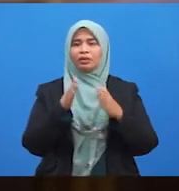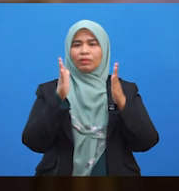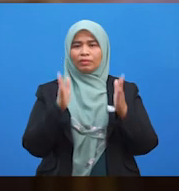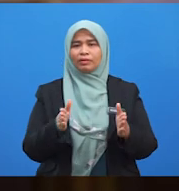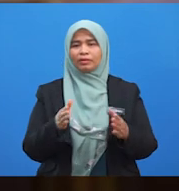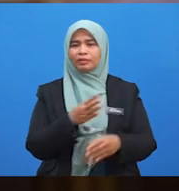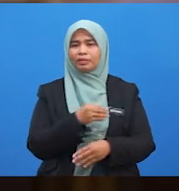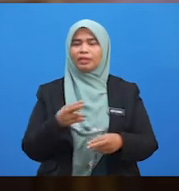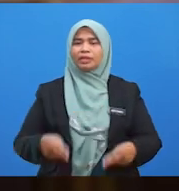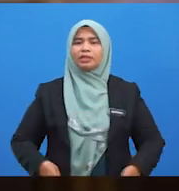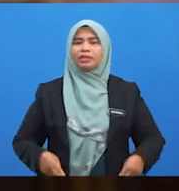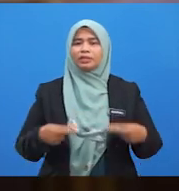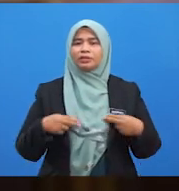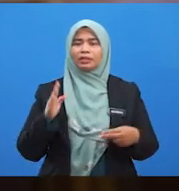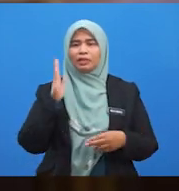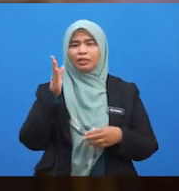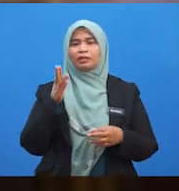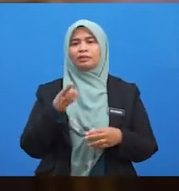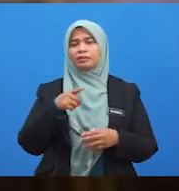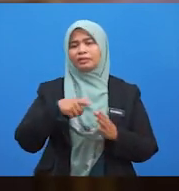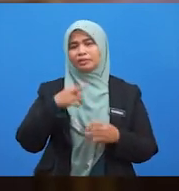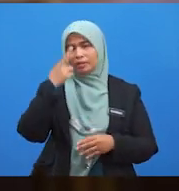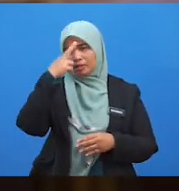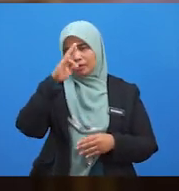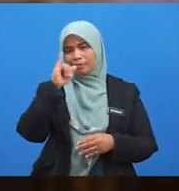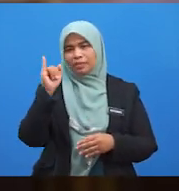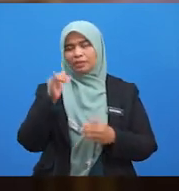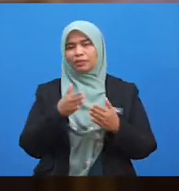hidup akan lebih dirahmati oleh Tuhan.